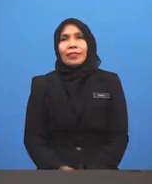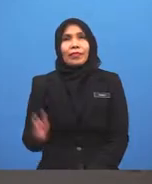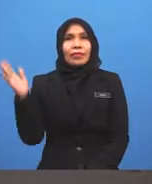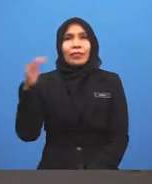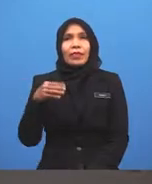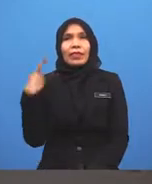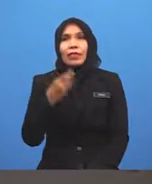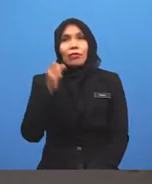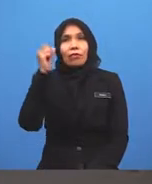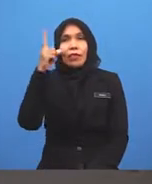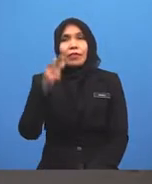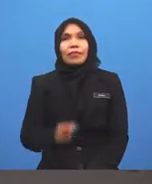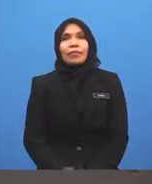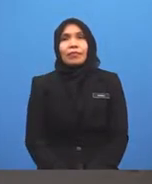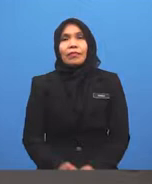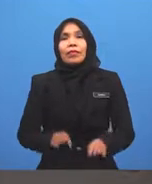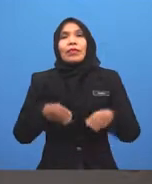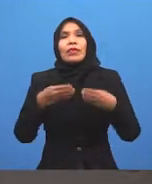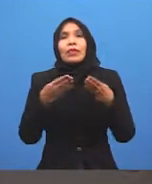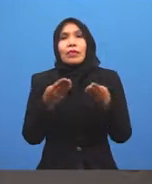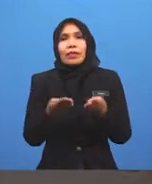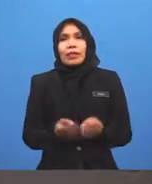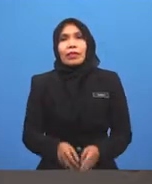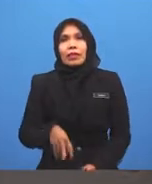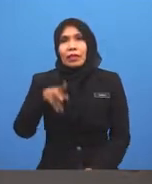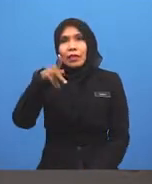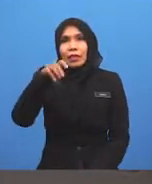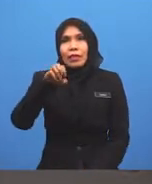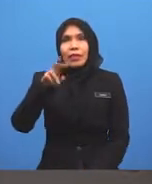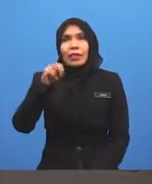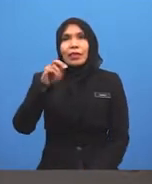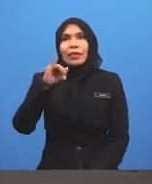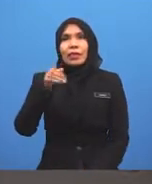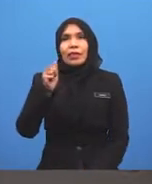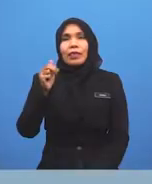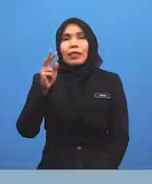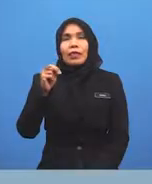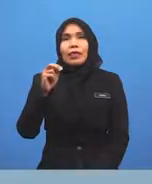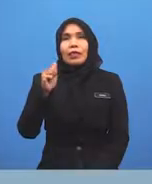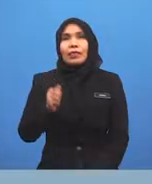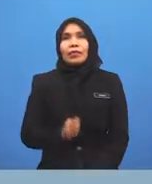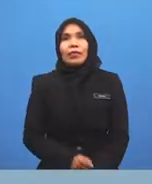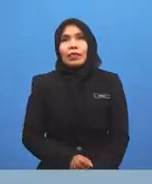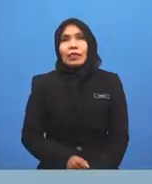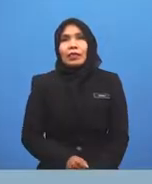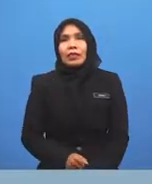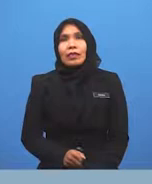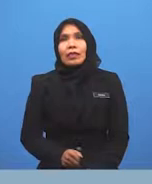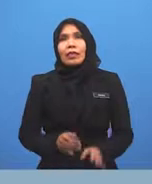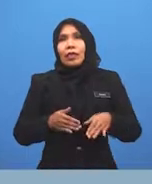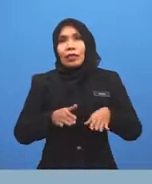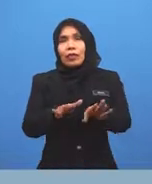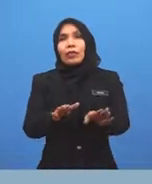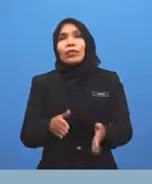Mari kita fahami dahulu bagaimana penjana arus terus berfungsi. Lihat pada paparan